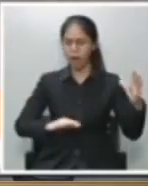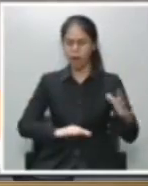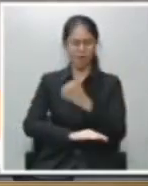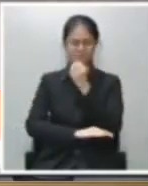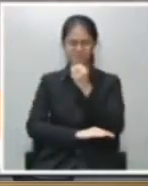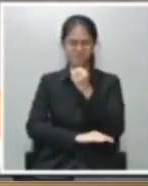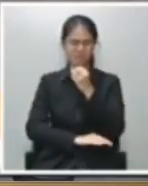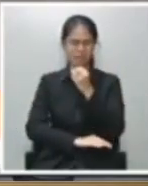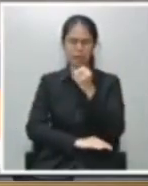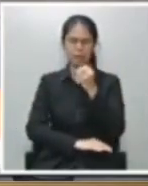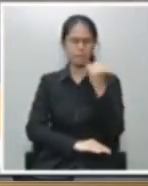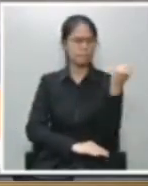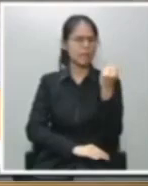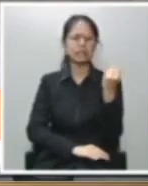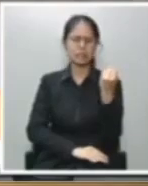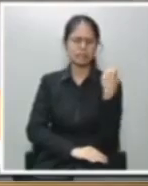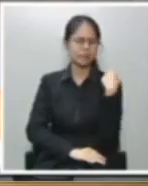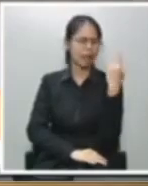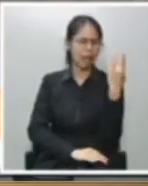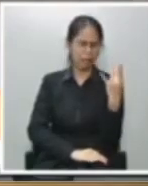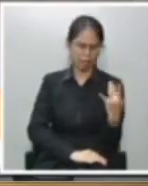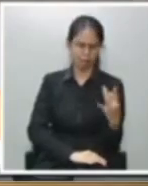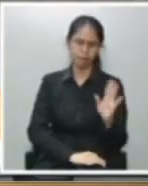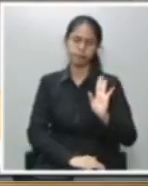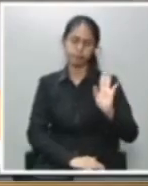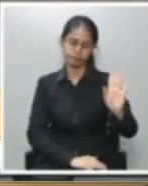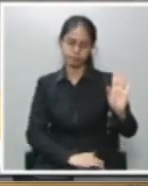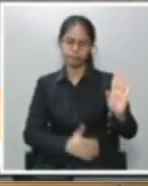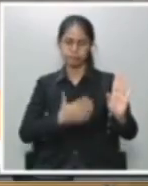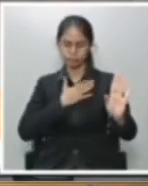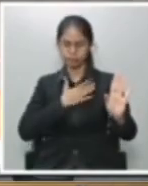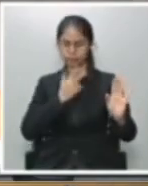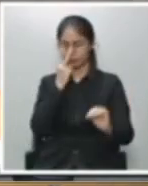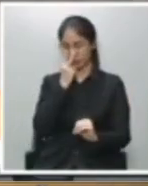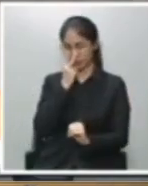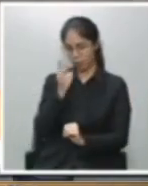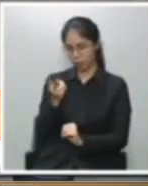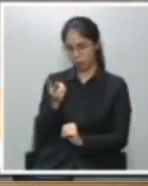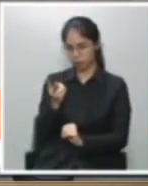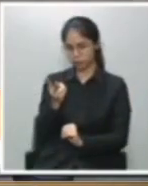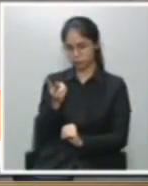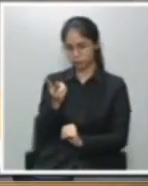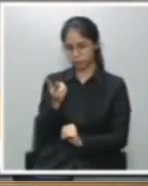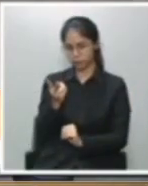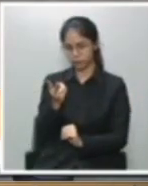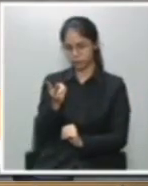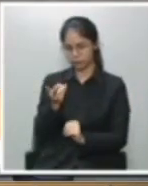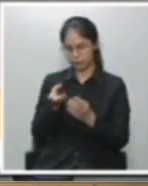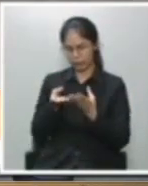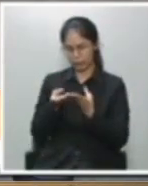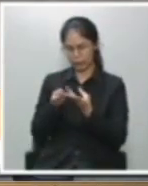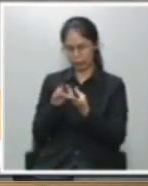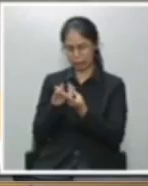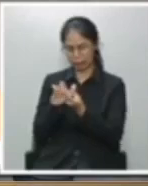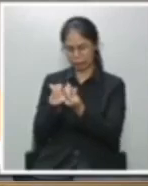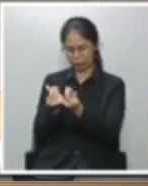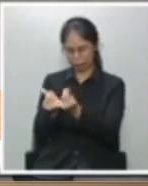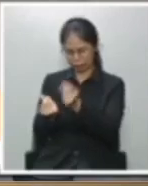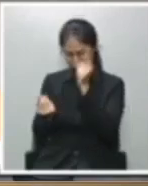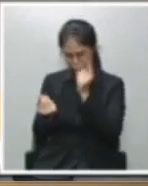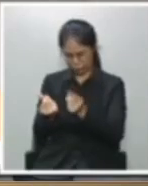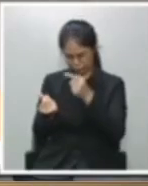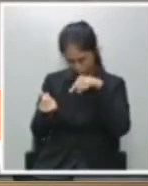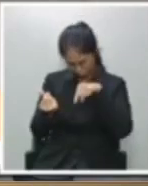ไรเนี่ยก็เป็นอีกมิติหนึ่งแต่ผมนี่จะมองว่าเนื้อหาของมันจริงๆมันคืออะไรท่านท่าน